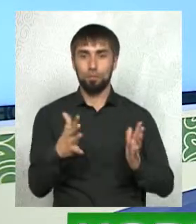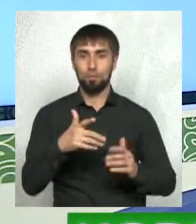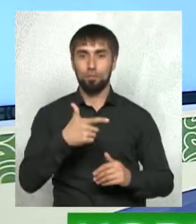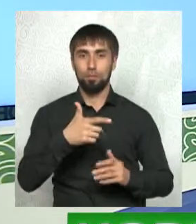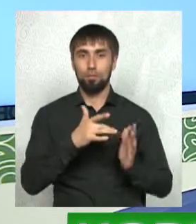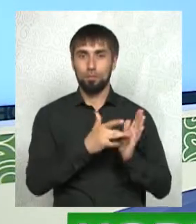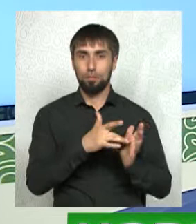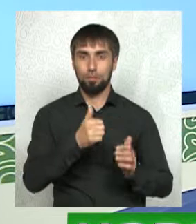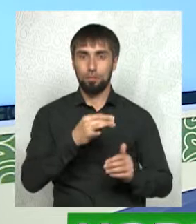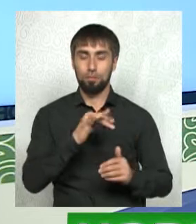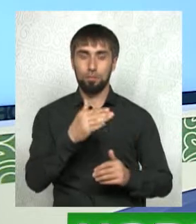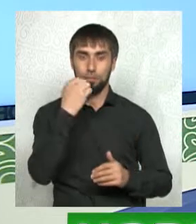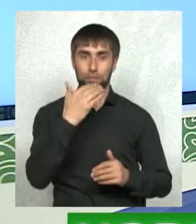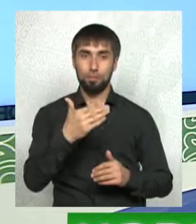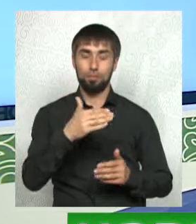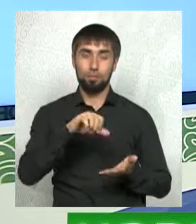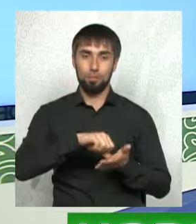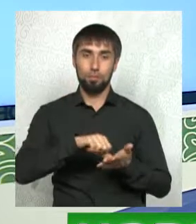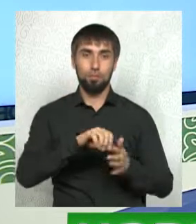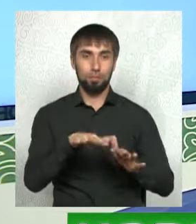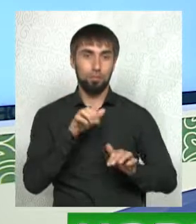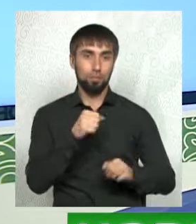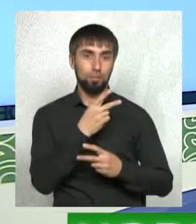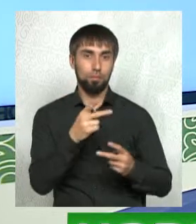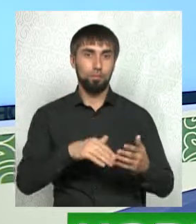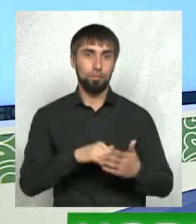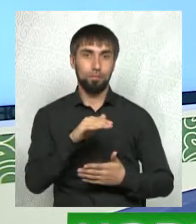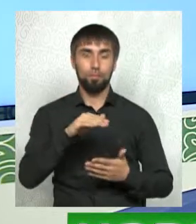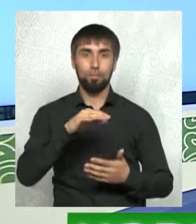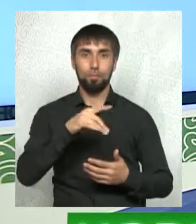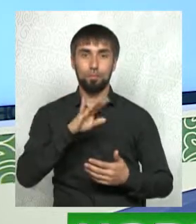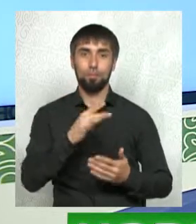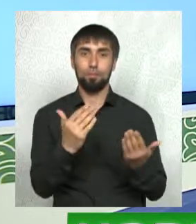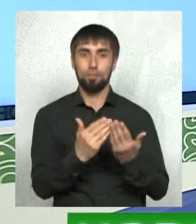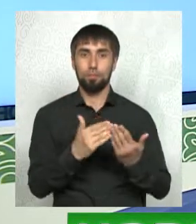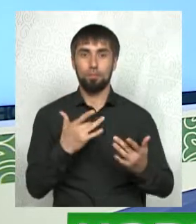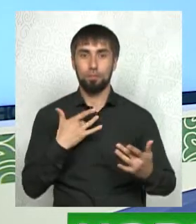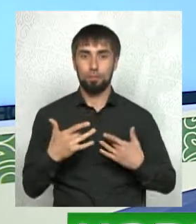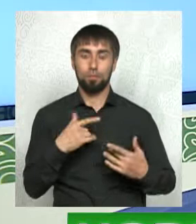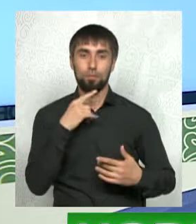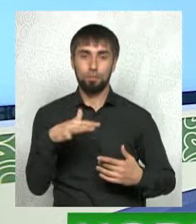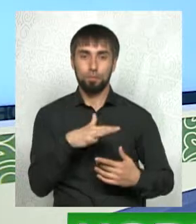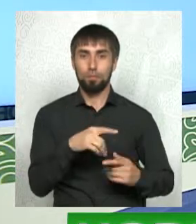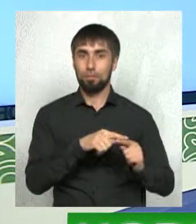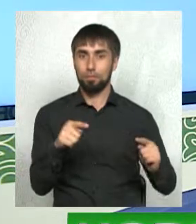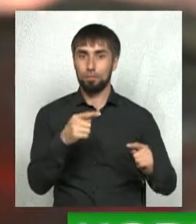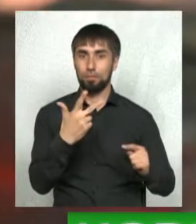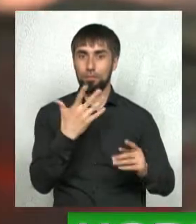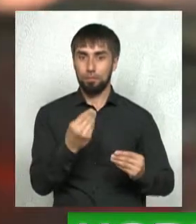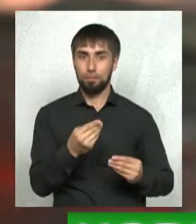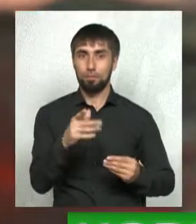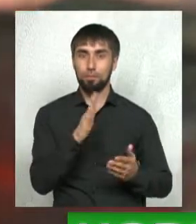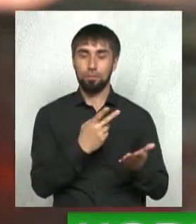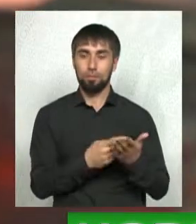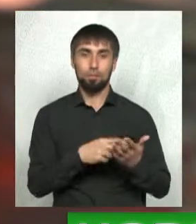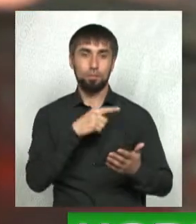гастроли». Благодаря ей зрители могут увидеть лучшие постановки театров со всей страны. В течение 3 дней гости представят на